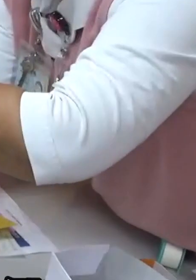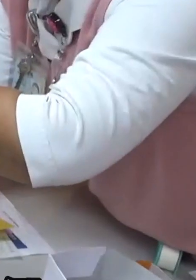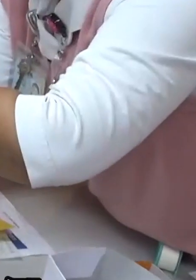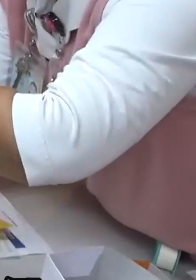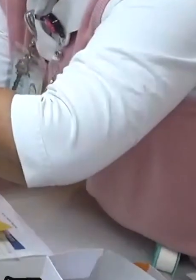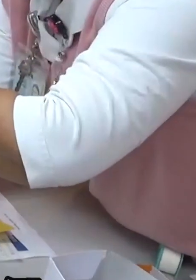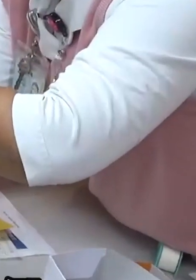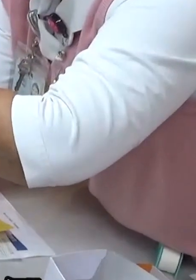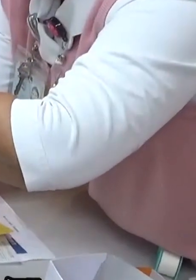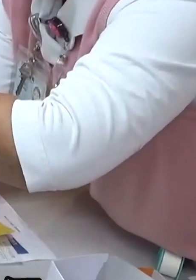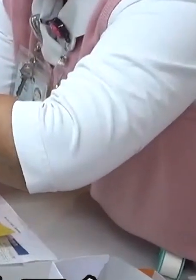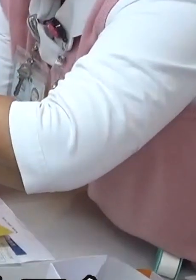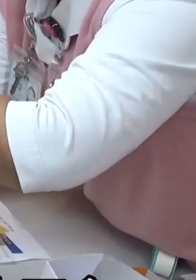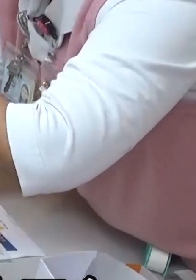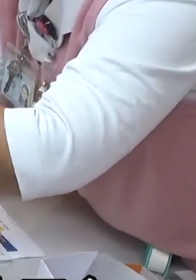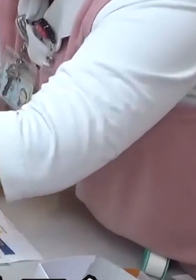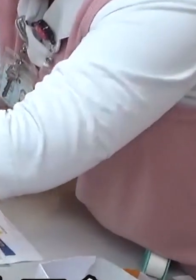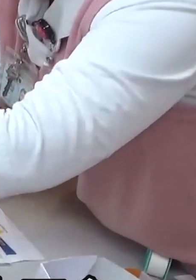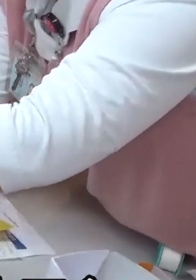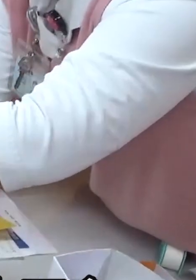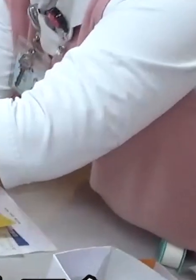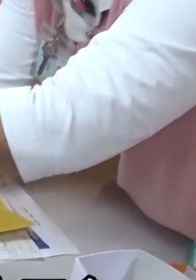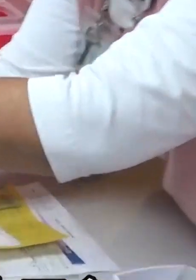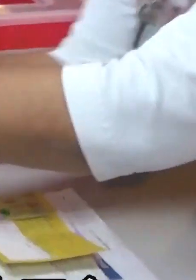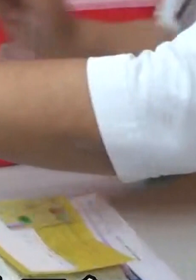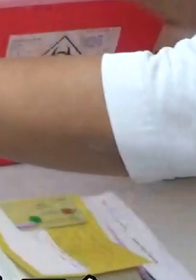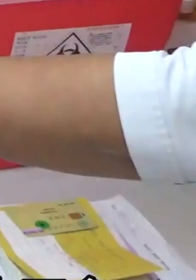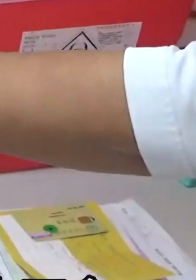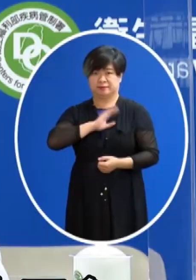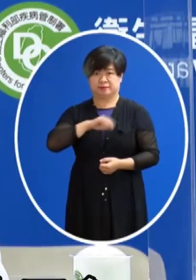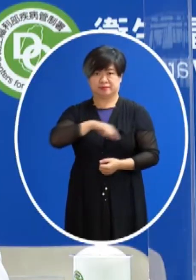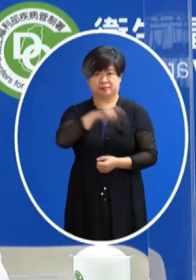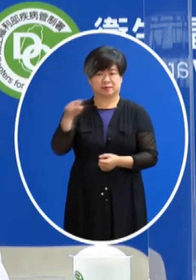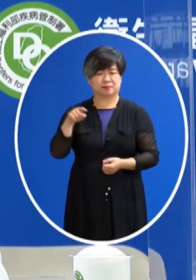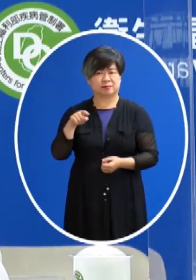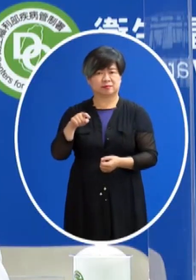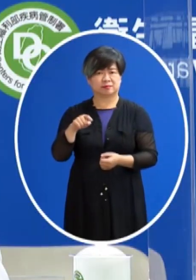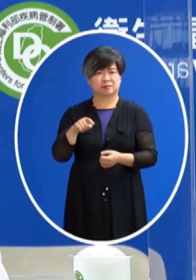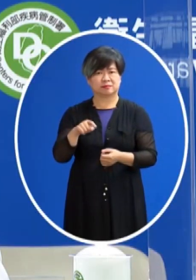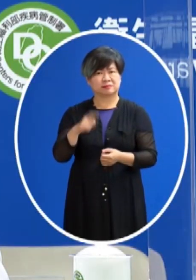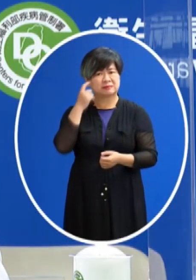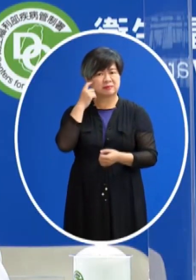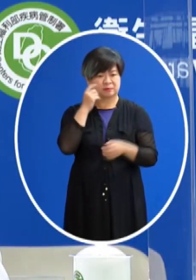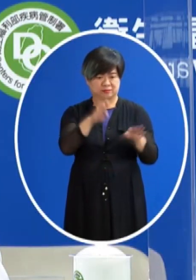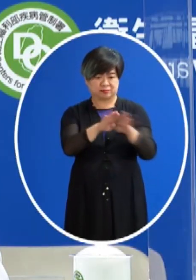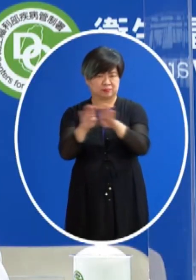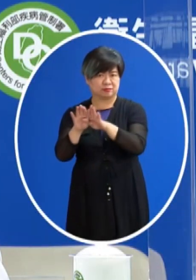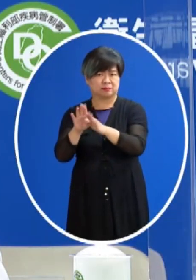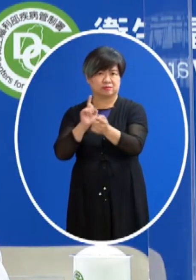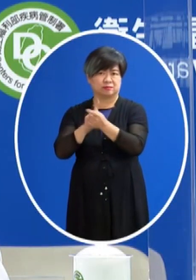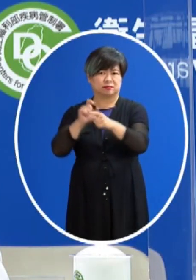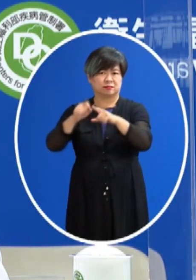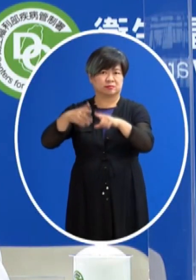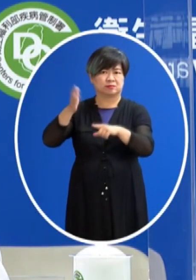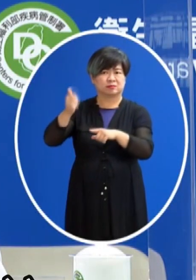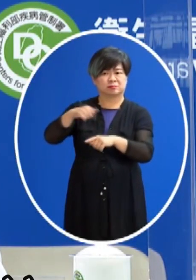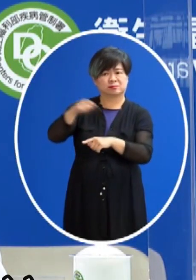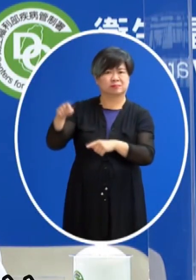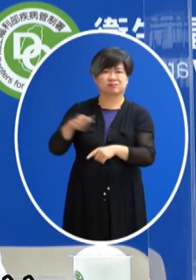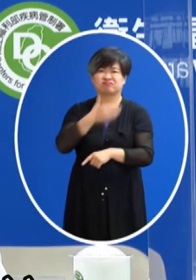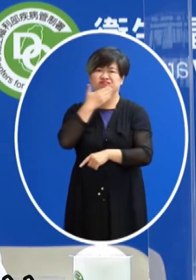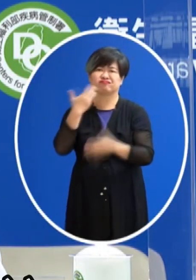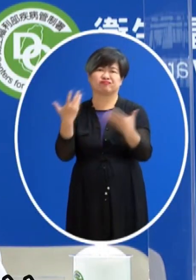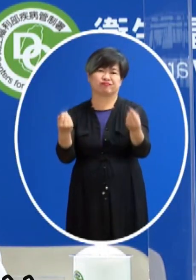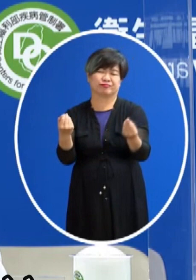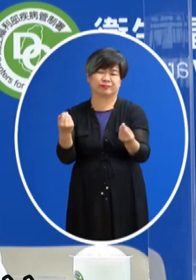为这样不如干脆就请病假，至少病假还有半天的薪水可拿。 假越多对雇主当然是不利的，那